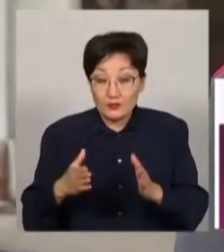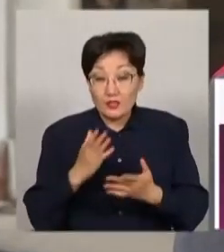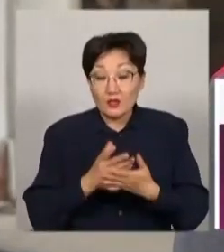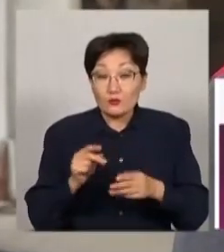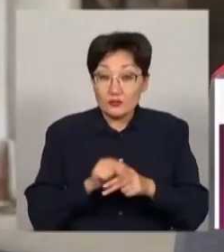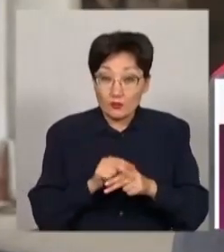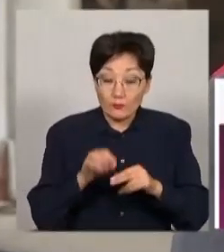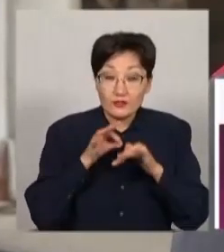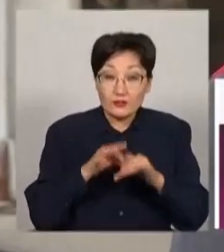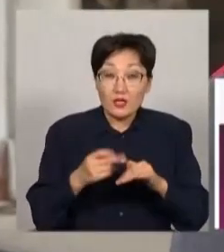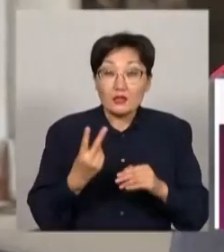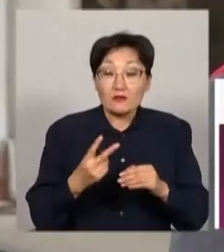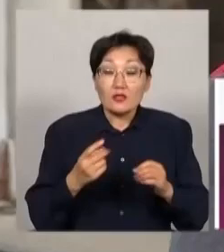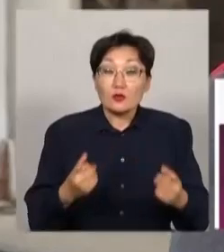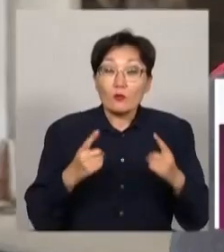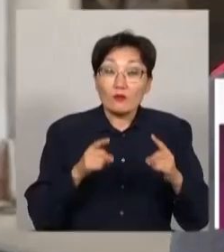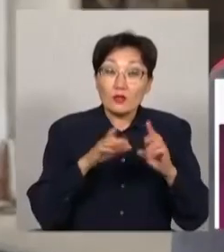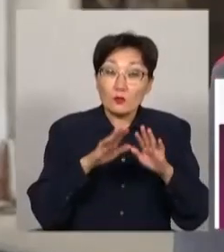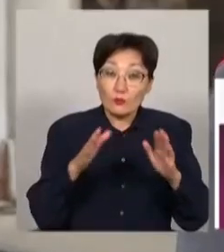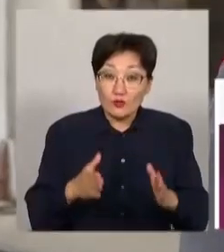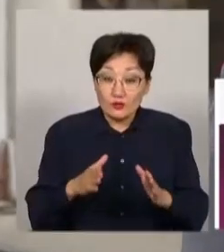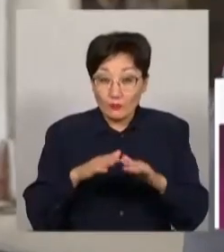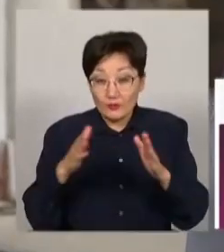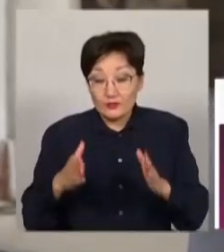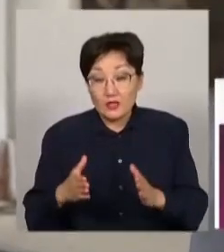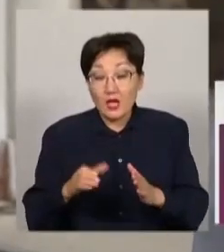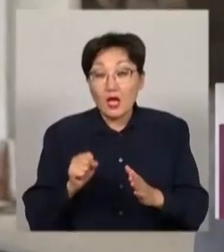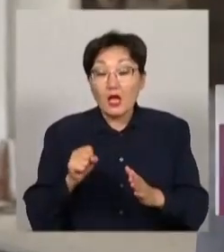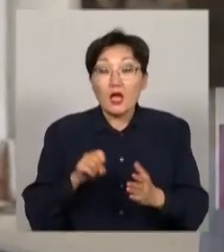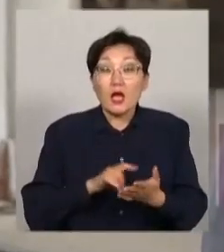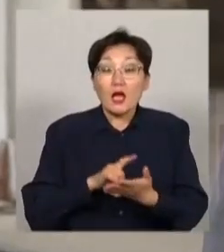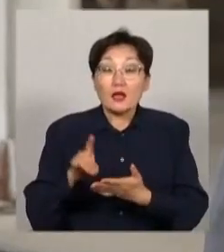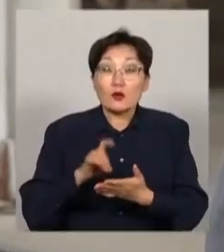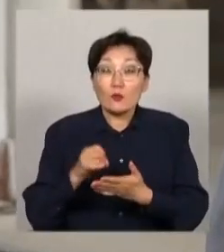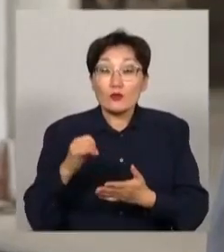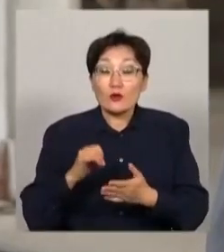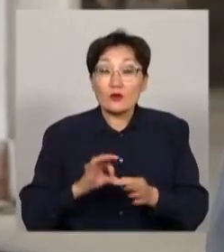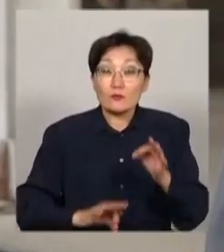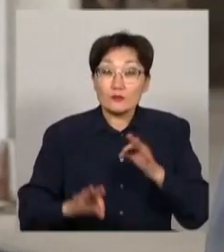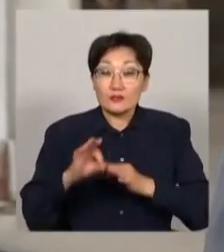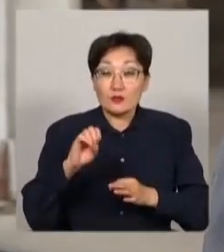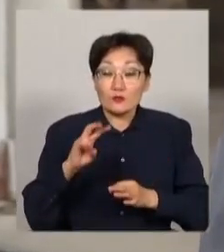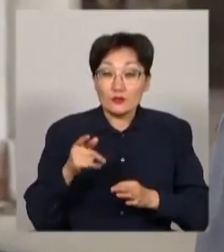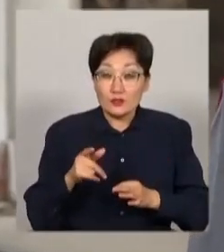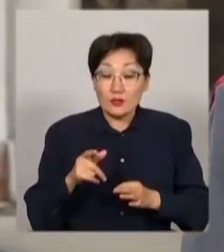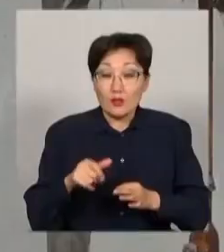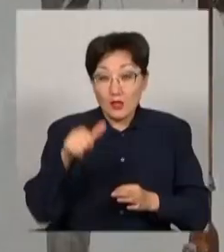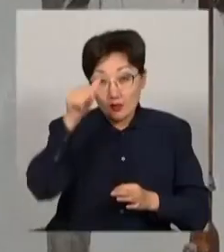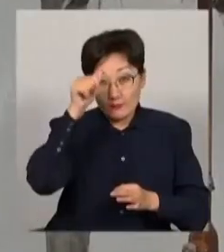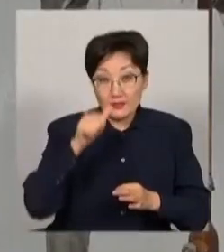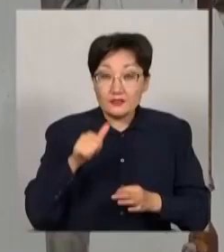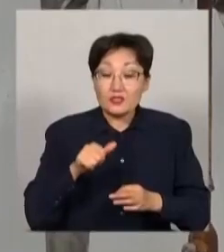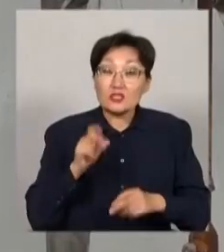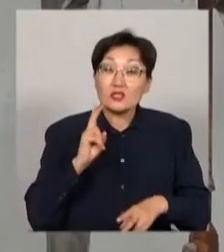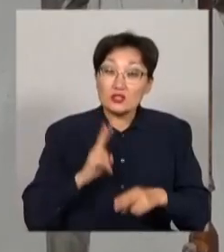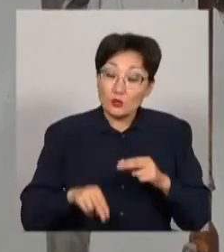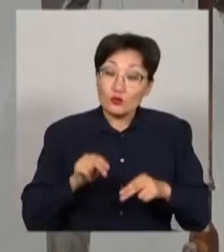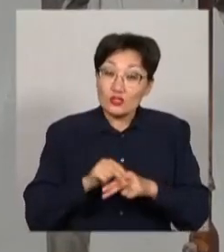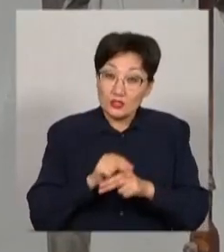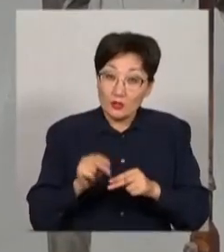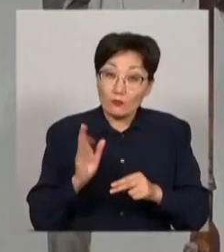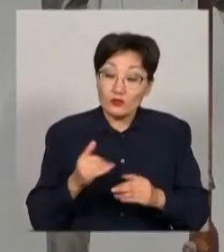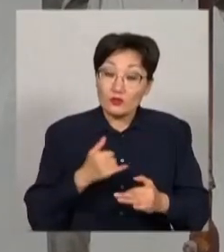ремонте и две крупные котельные это аэропорт и юго-восточная в июне месяце закончится их ремонт также у нас